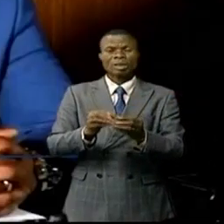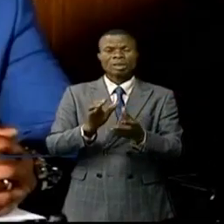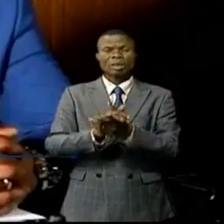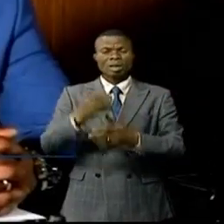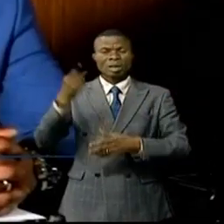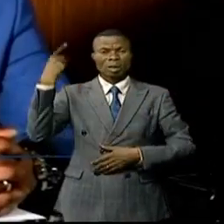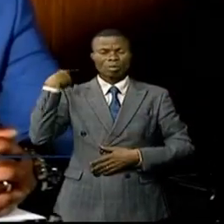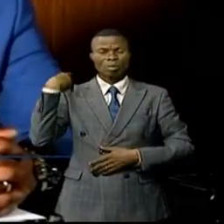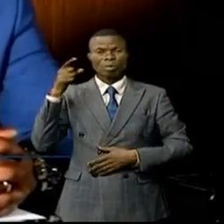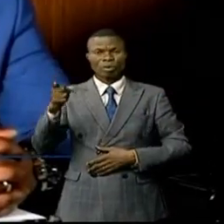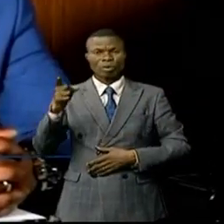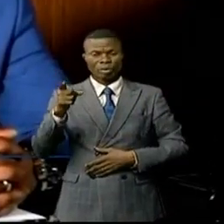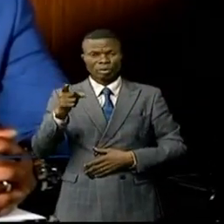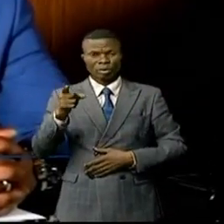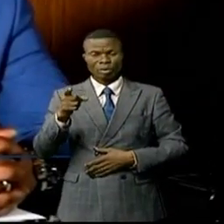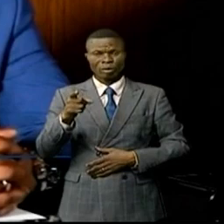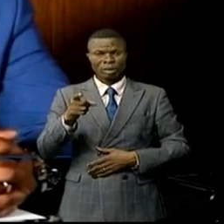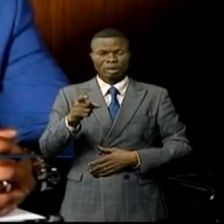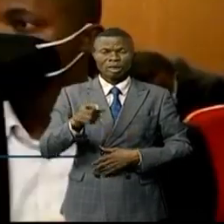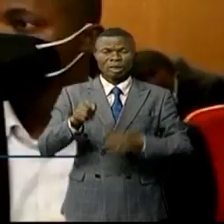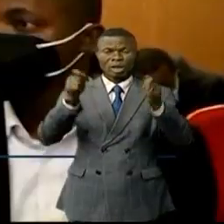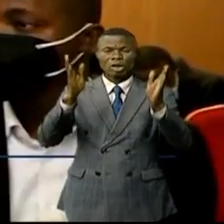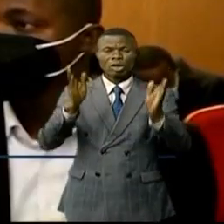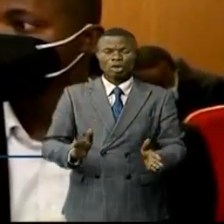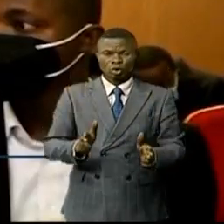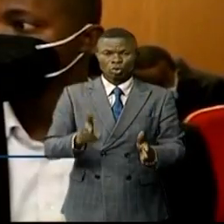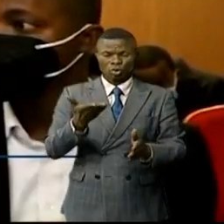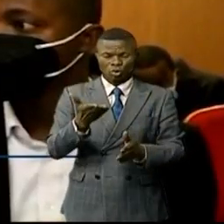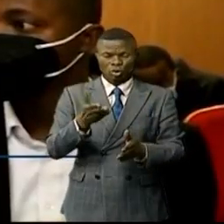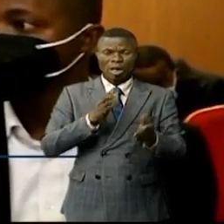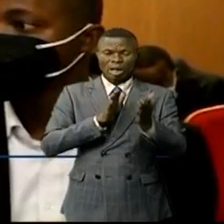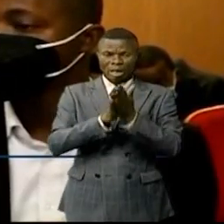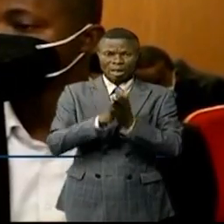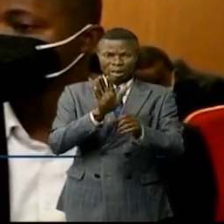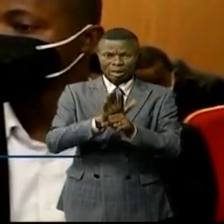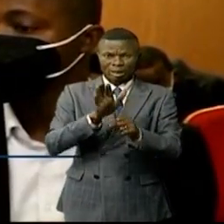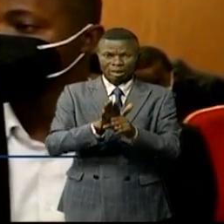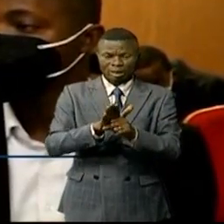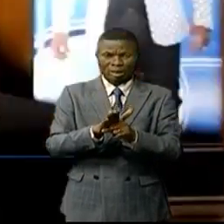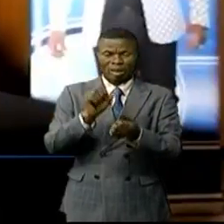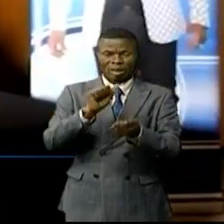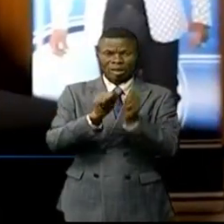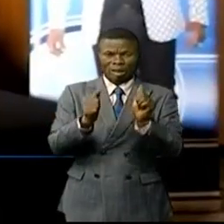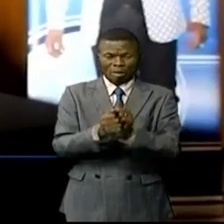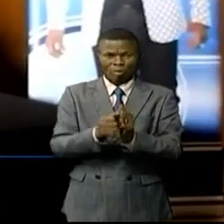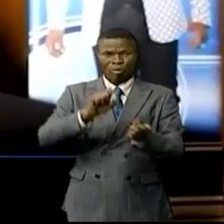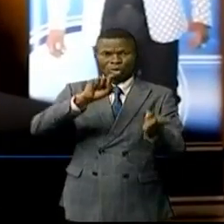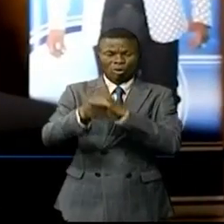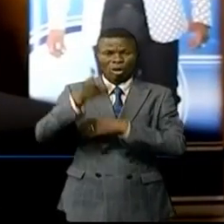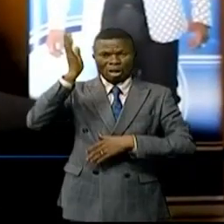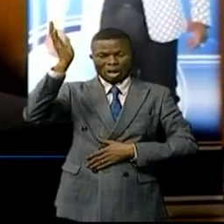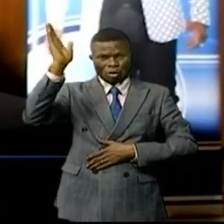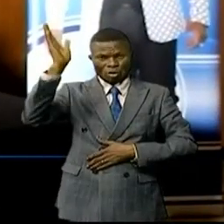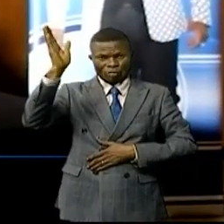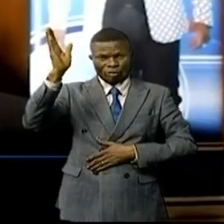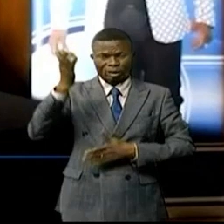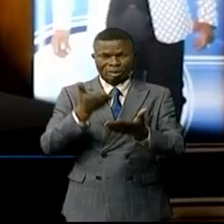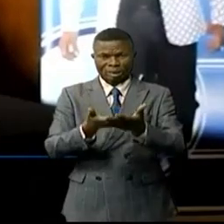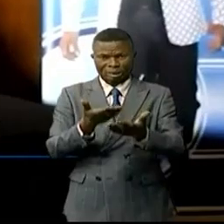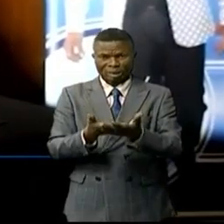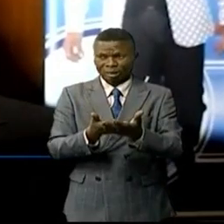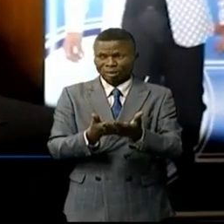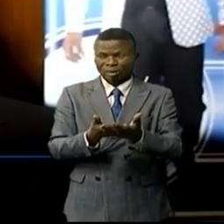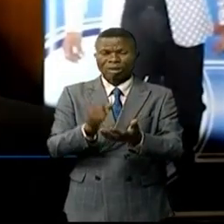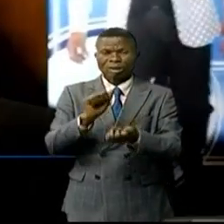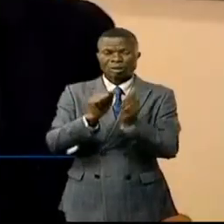Mukendi. D'entre deux, les journalistes vont axer leurs questions sur les raisons des reports de la conférence prévue à Pullman. Dans sa